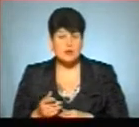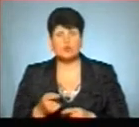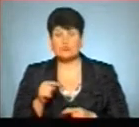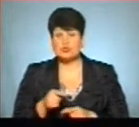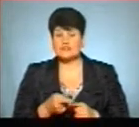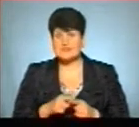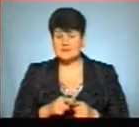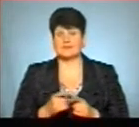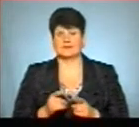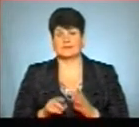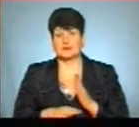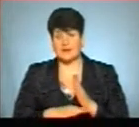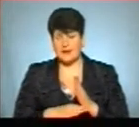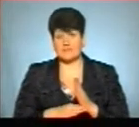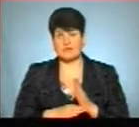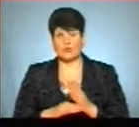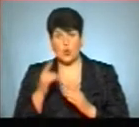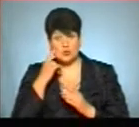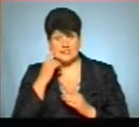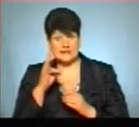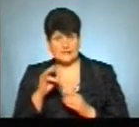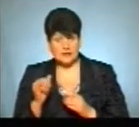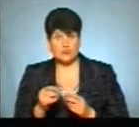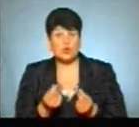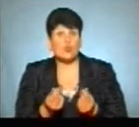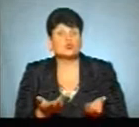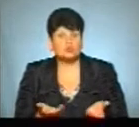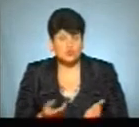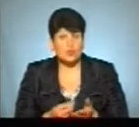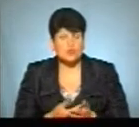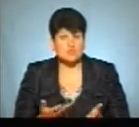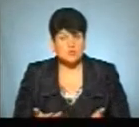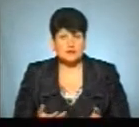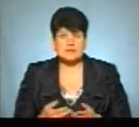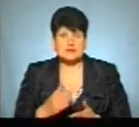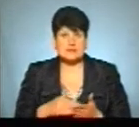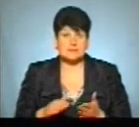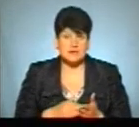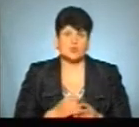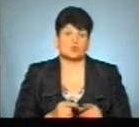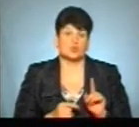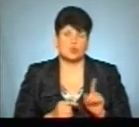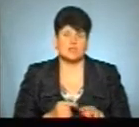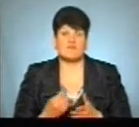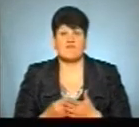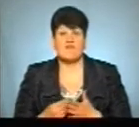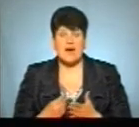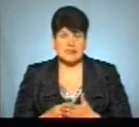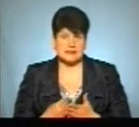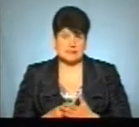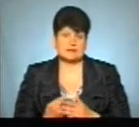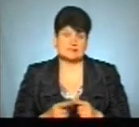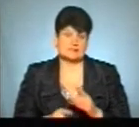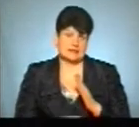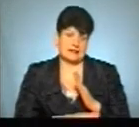на балансі, вони оцінені, вони вартують якісь гроші. Відповідно, списується тоді вартість цих